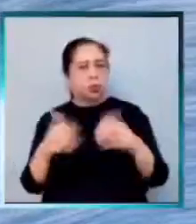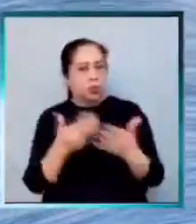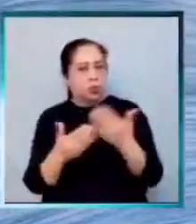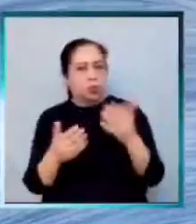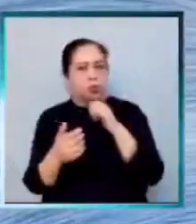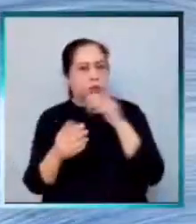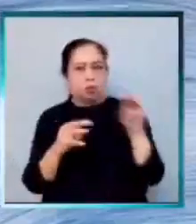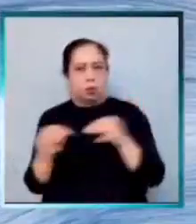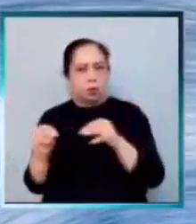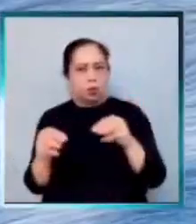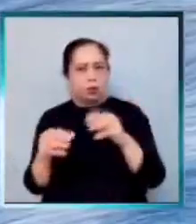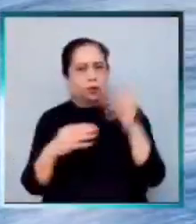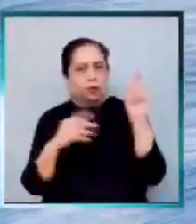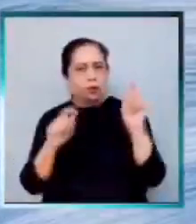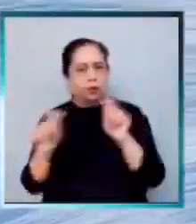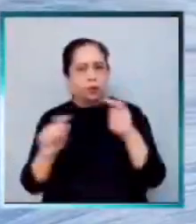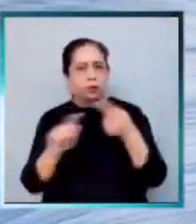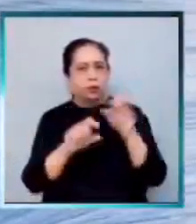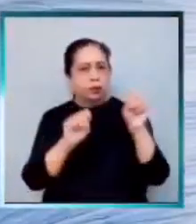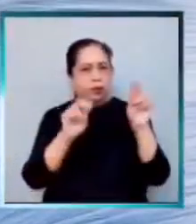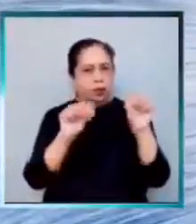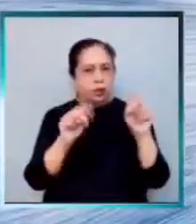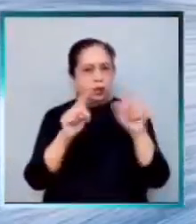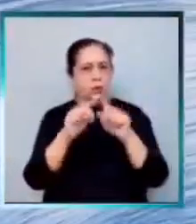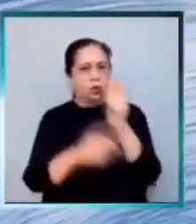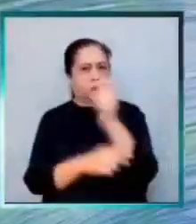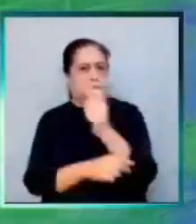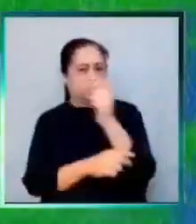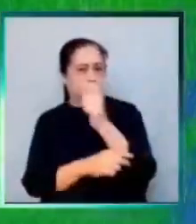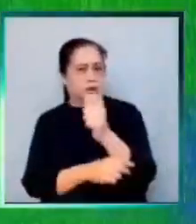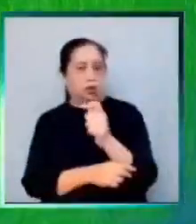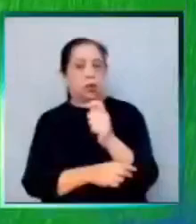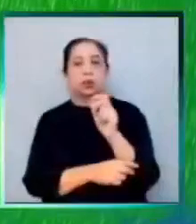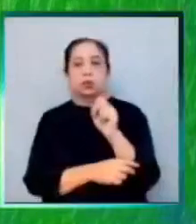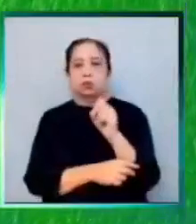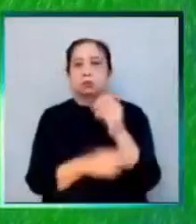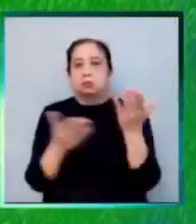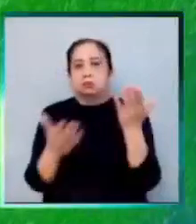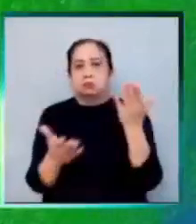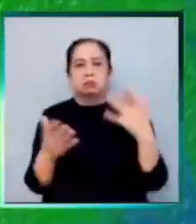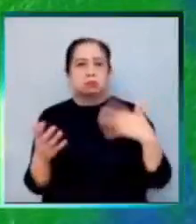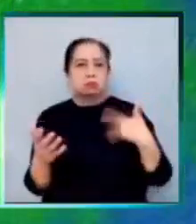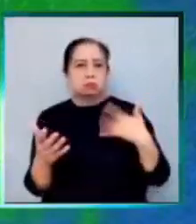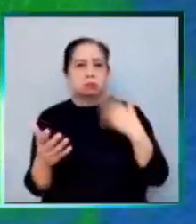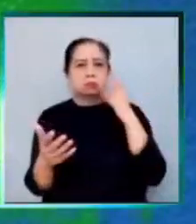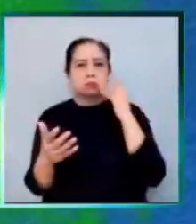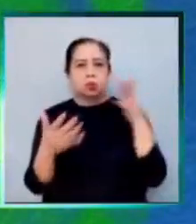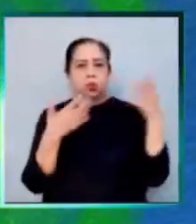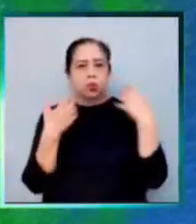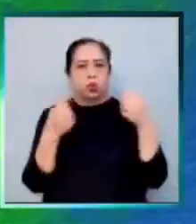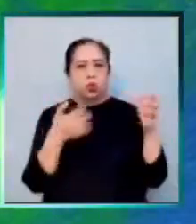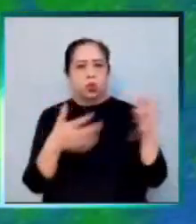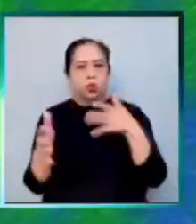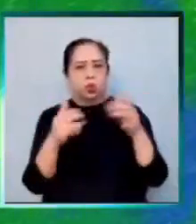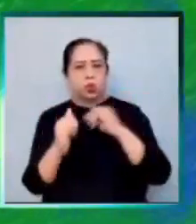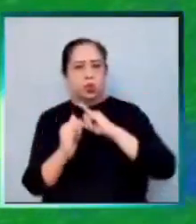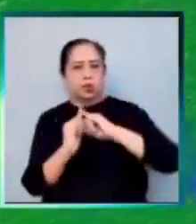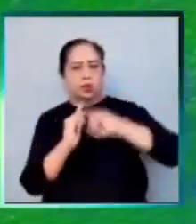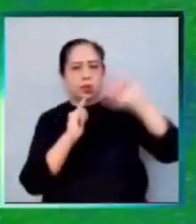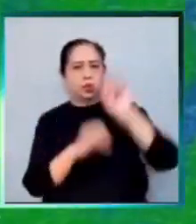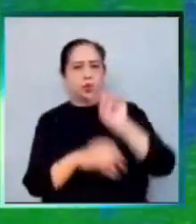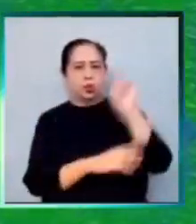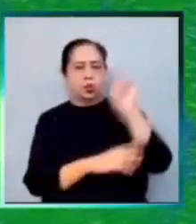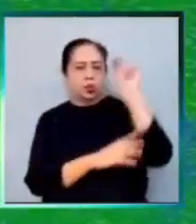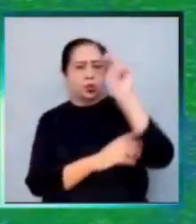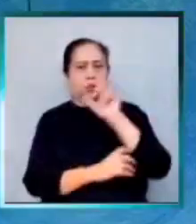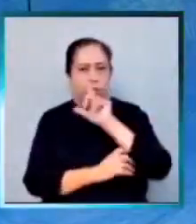bagyo mula Linggo hanggang Martes. Dahil dito, maaaring maramdaman ng malakas na hangin sa extreme northern Luzon. Palalakasin din